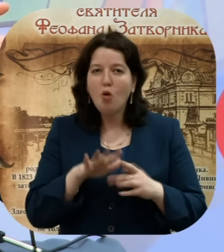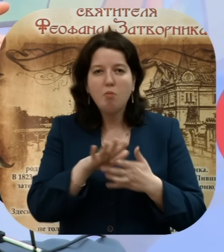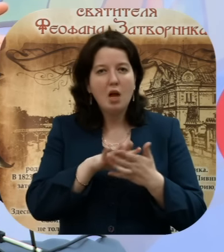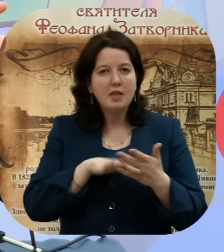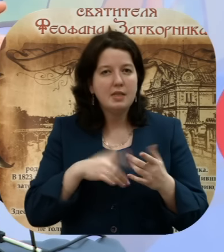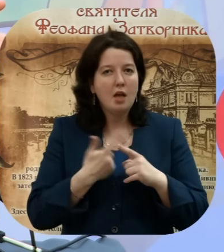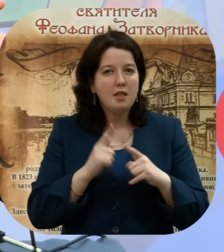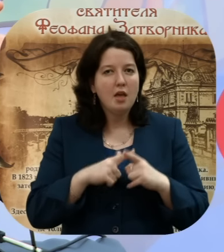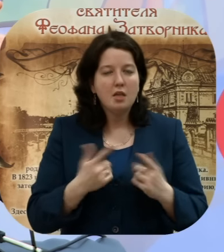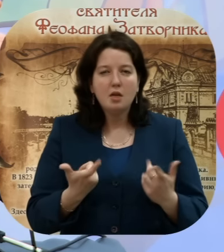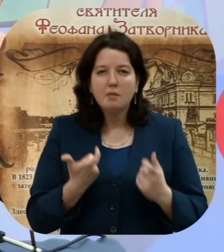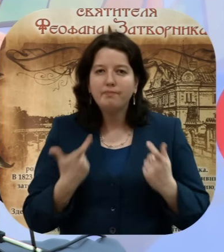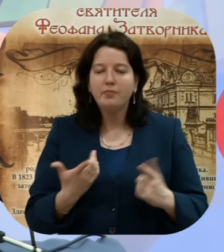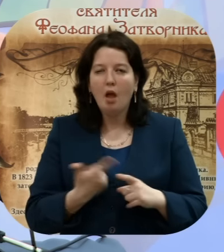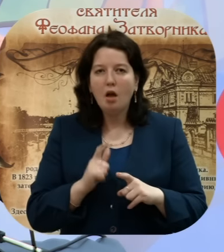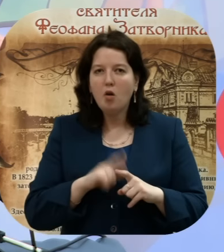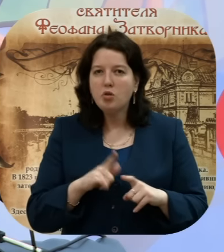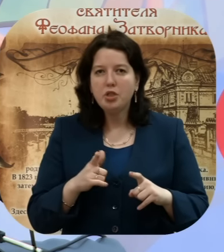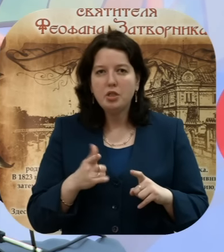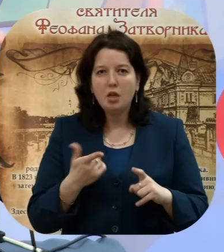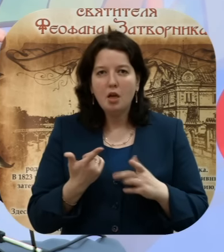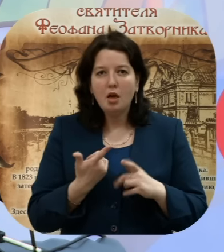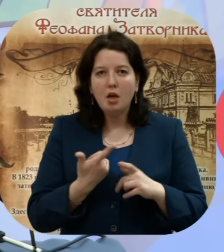меня, настолько, оказывается,